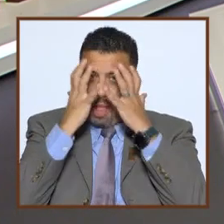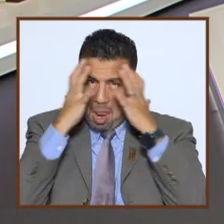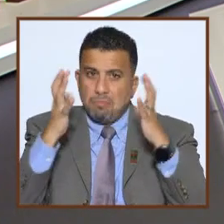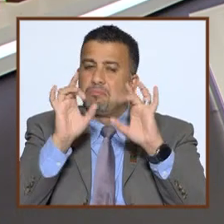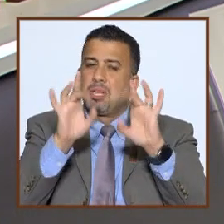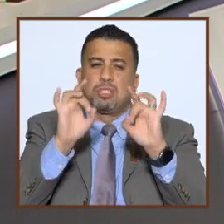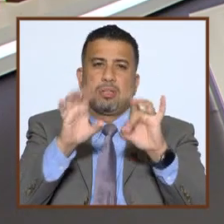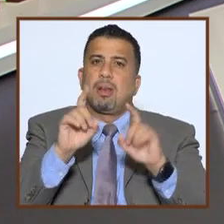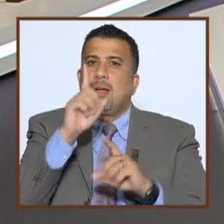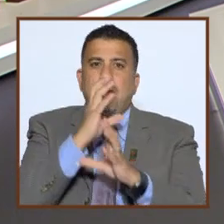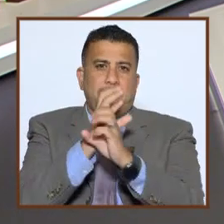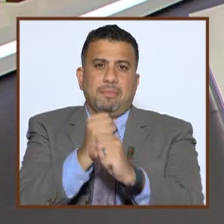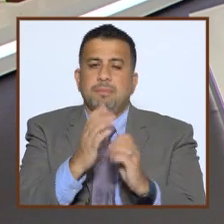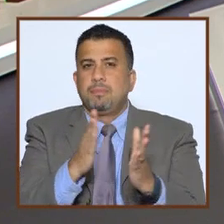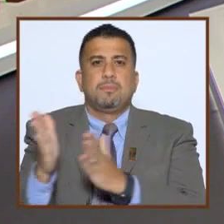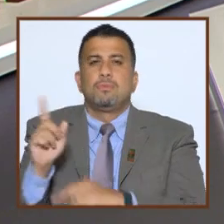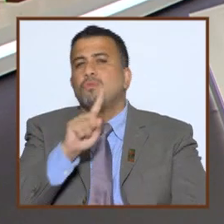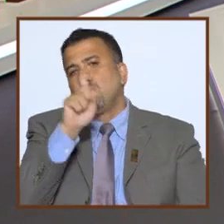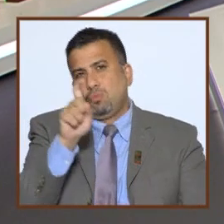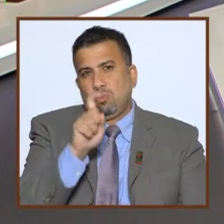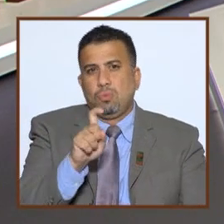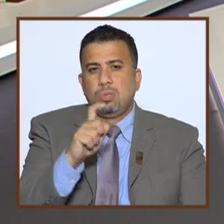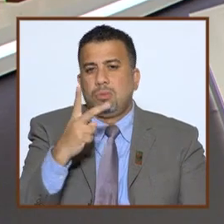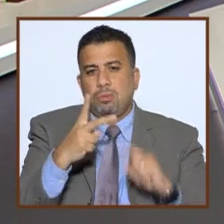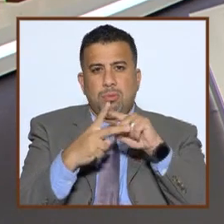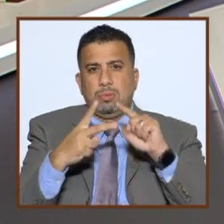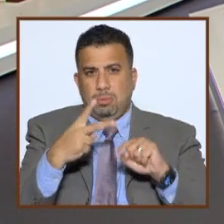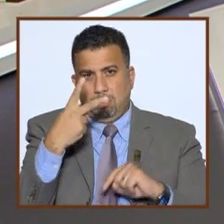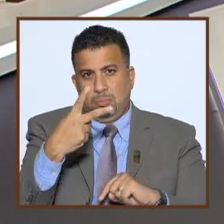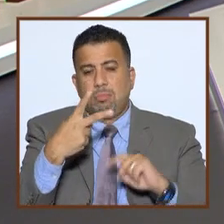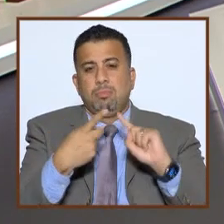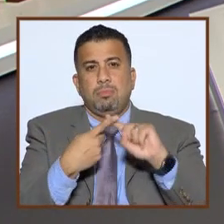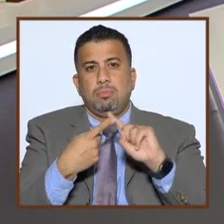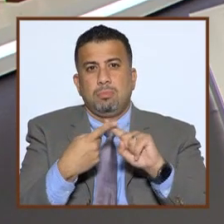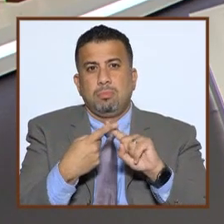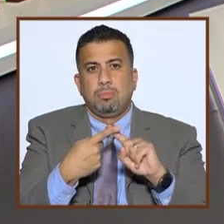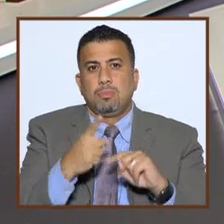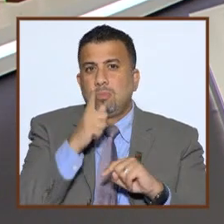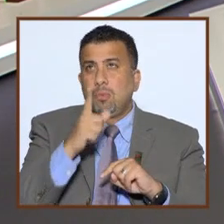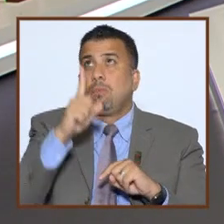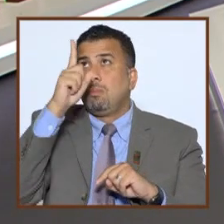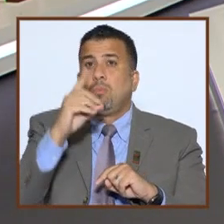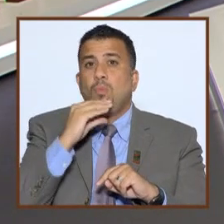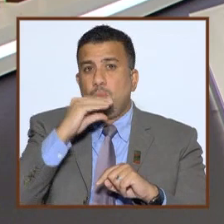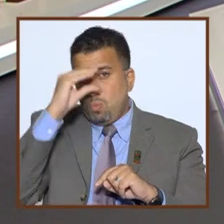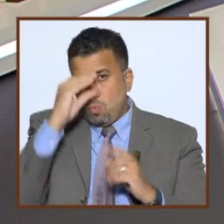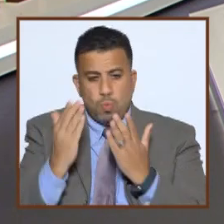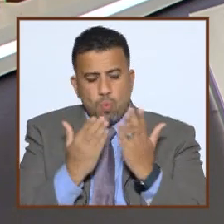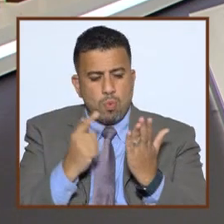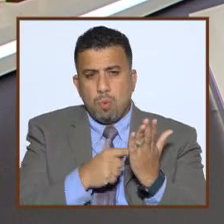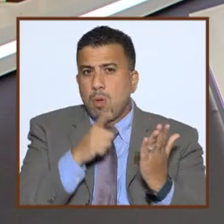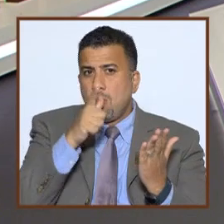شيخ لو سمحت عندي سؤالين السؤال الاول ذكر الله سبحانه وتعالى في القران